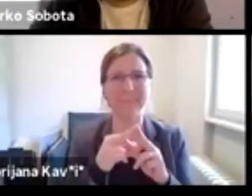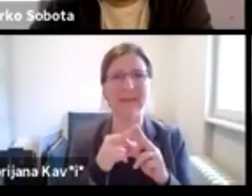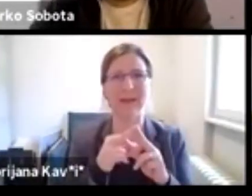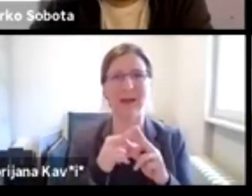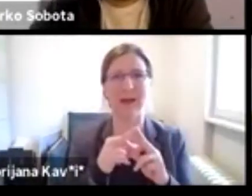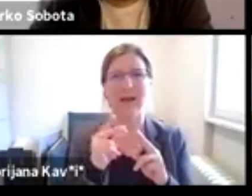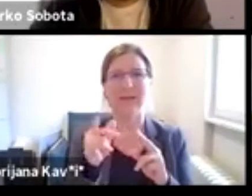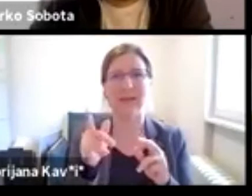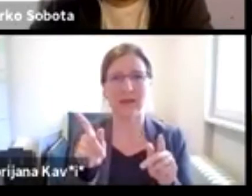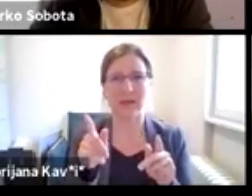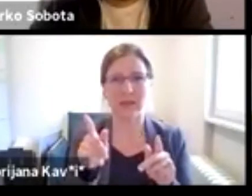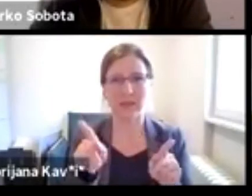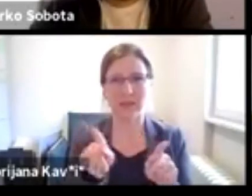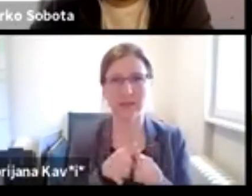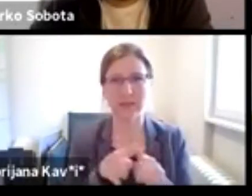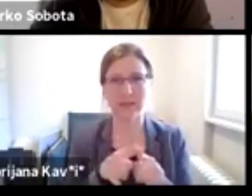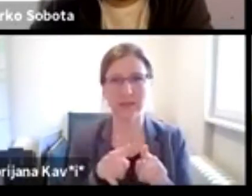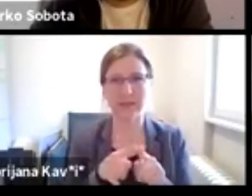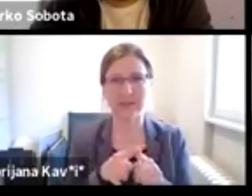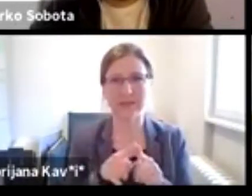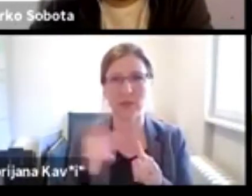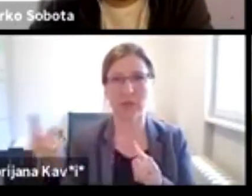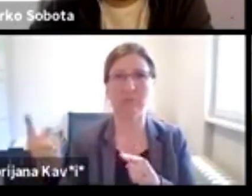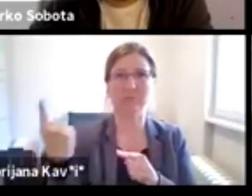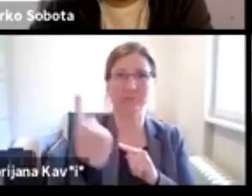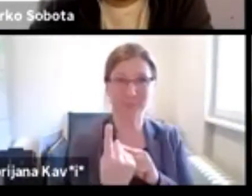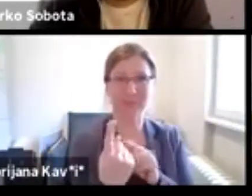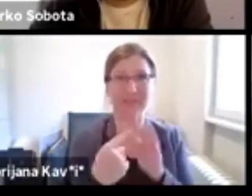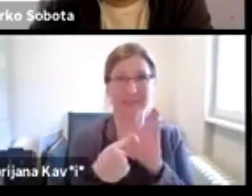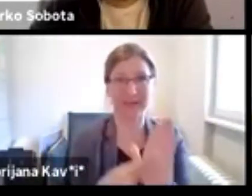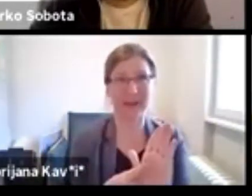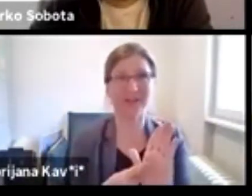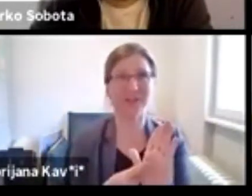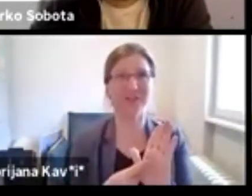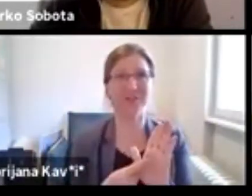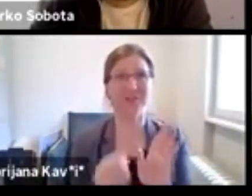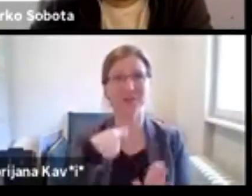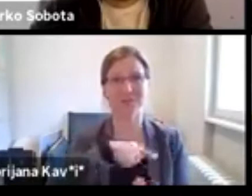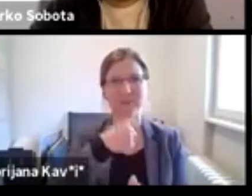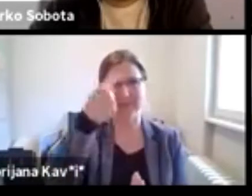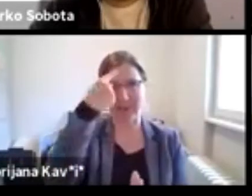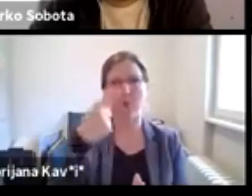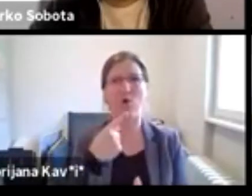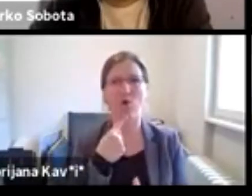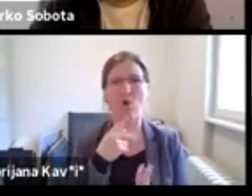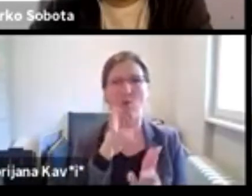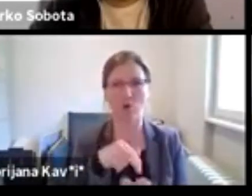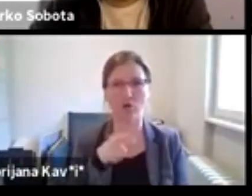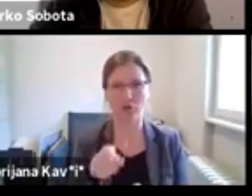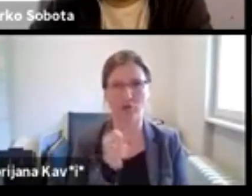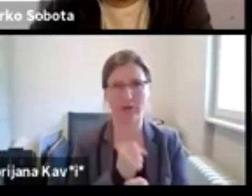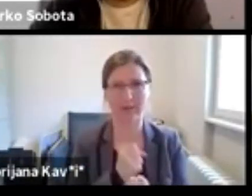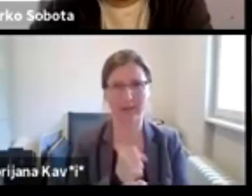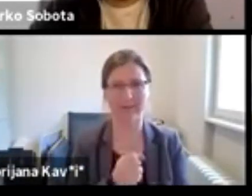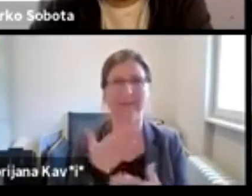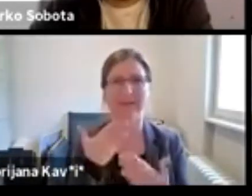malo uđe u kadar, da prestane biti misterija, a znamo tko se za to može pobrinuti.